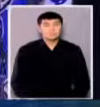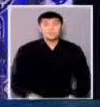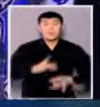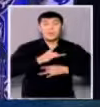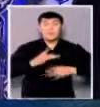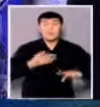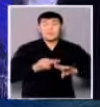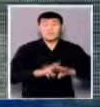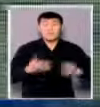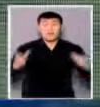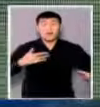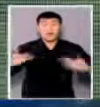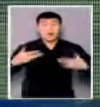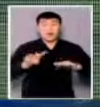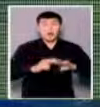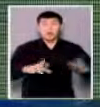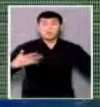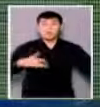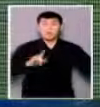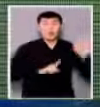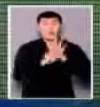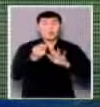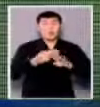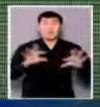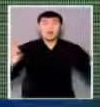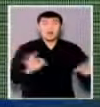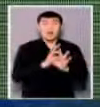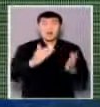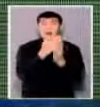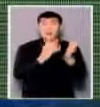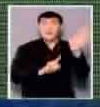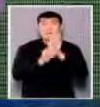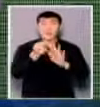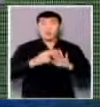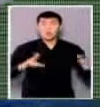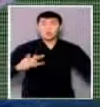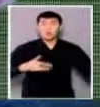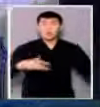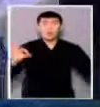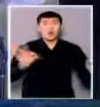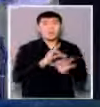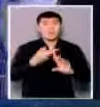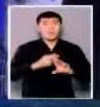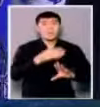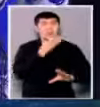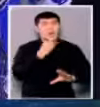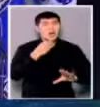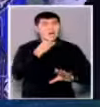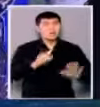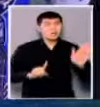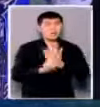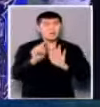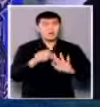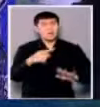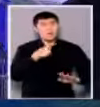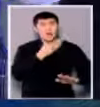Мерекелік сазды кеш қазақтың ұлттық аспабымен сүйемелденген әндер тізбегінен басталды. Домбыраның құлағында ойнап құйқылжыта ән салған